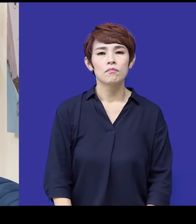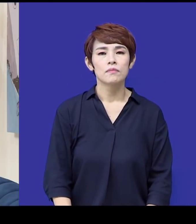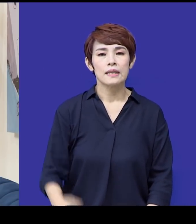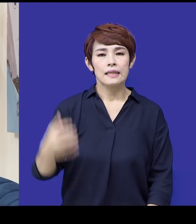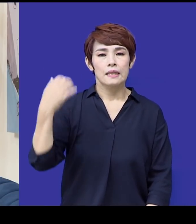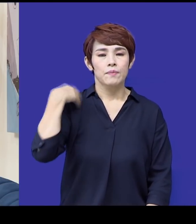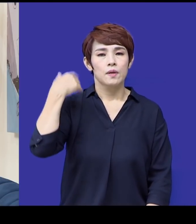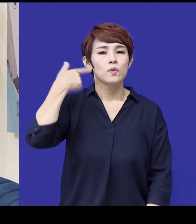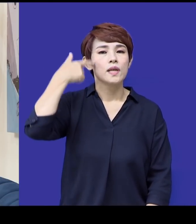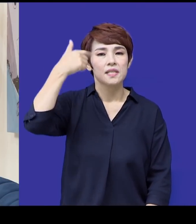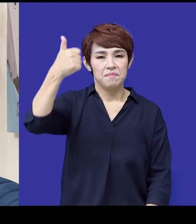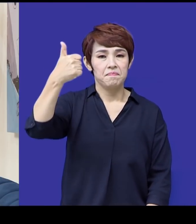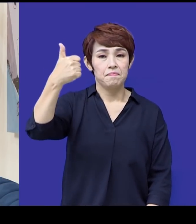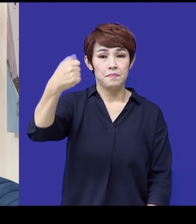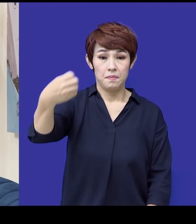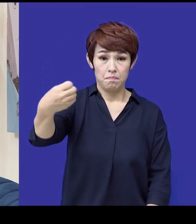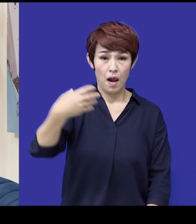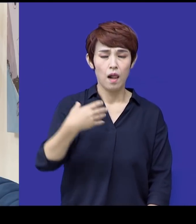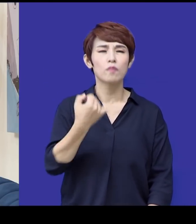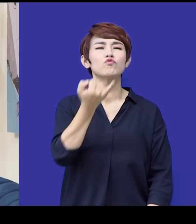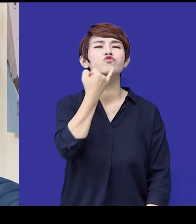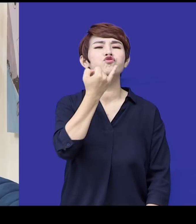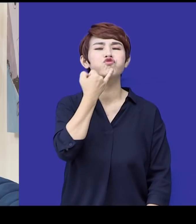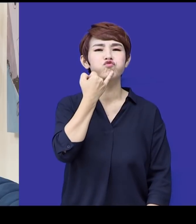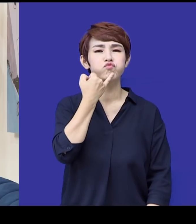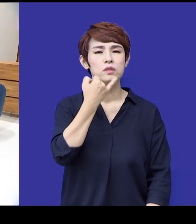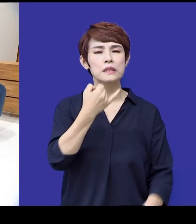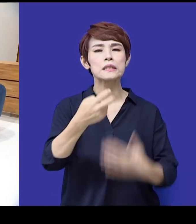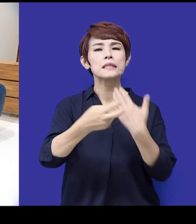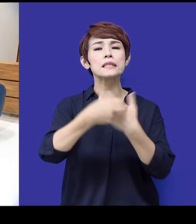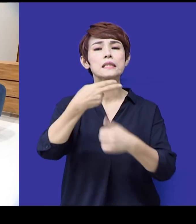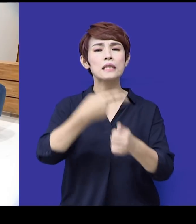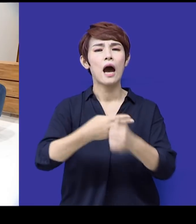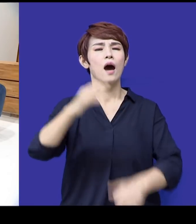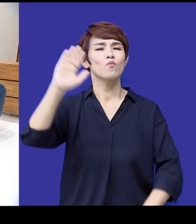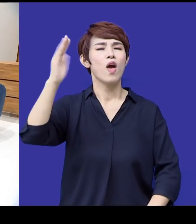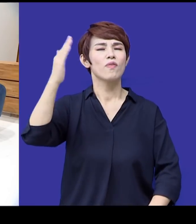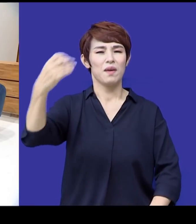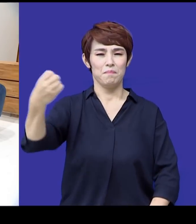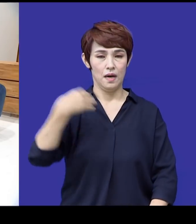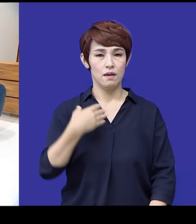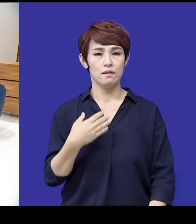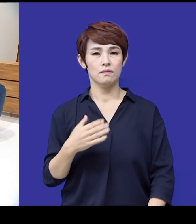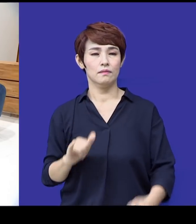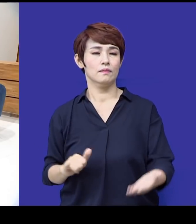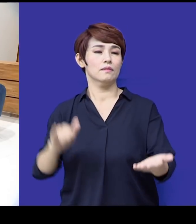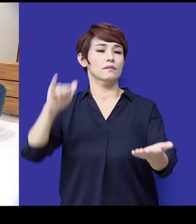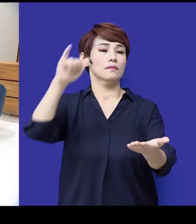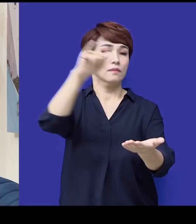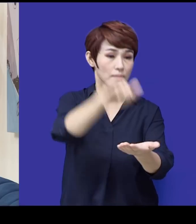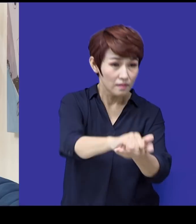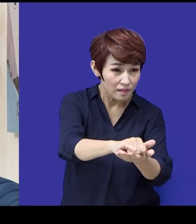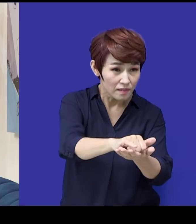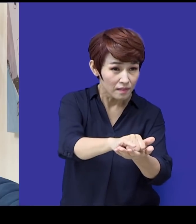목사님이 그 현지인 목사님이 괜찮다 의사면 된다. 예. 그래서 갔더니 가서